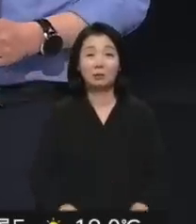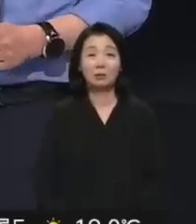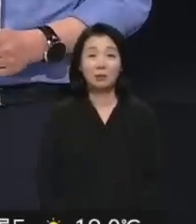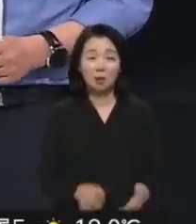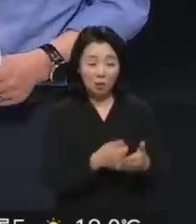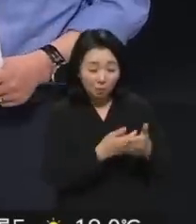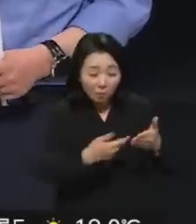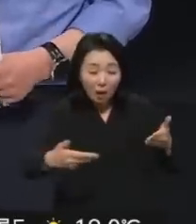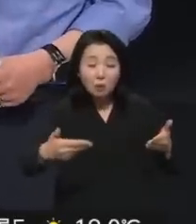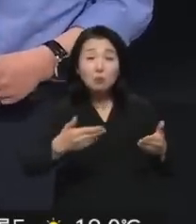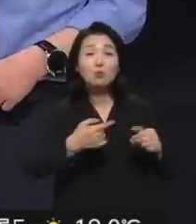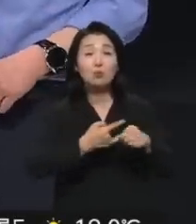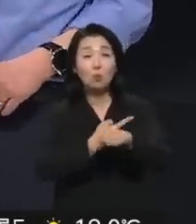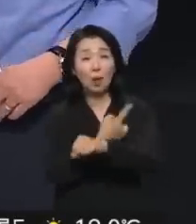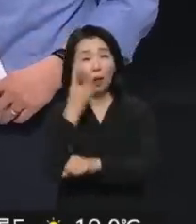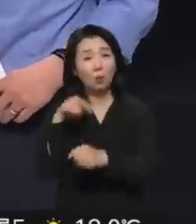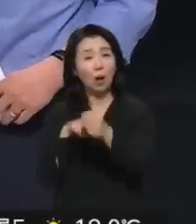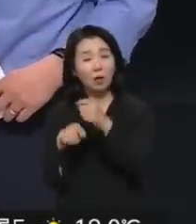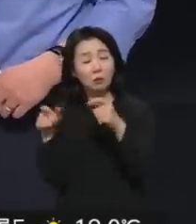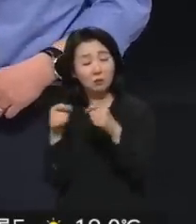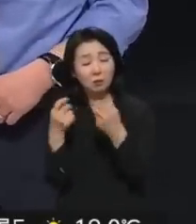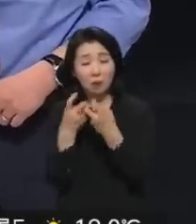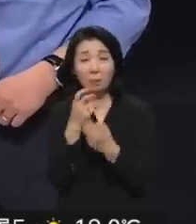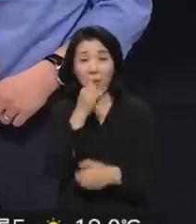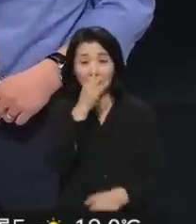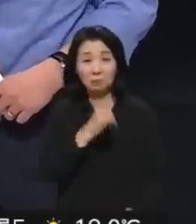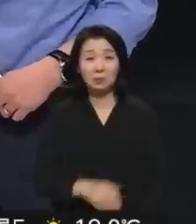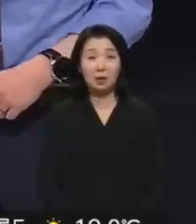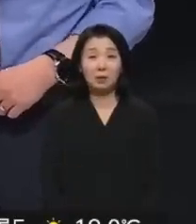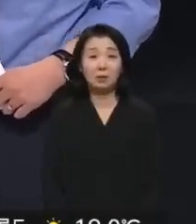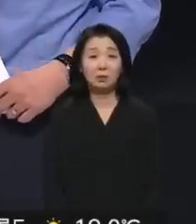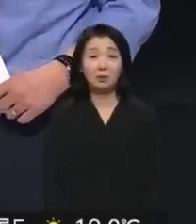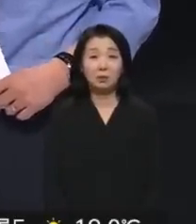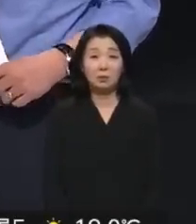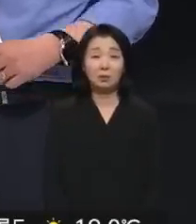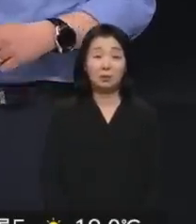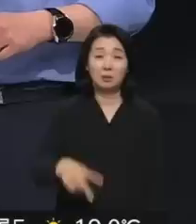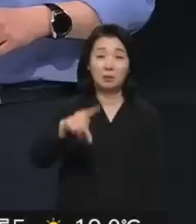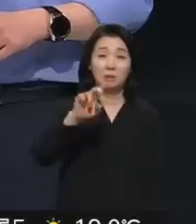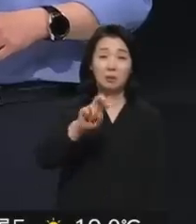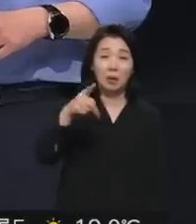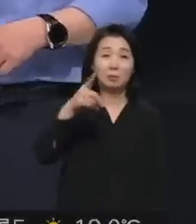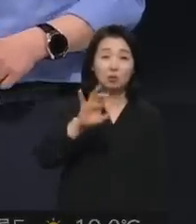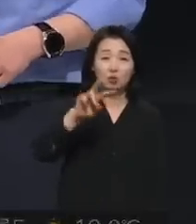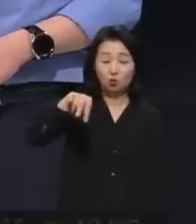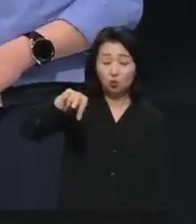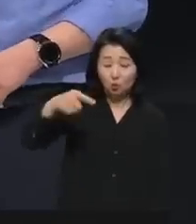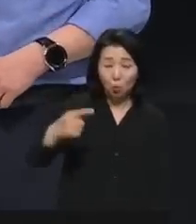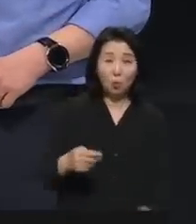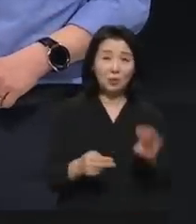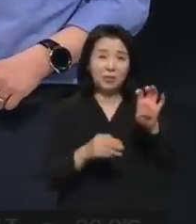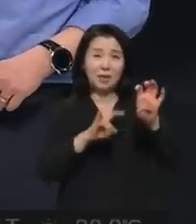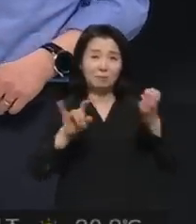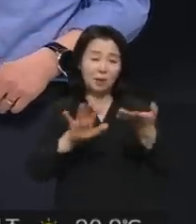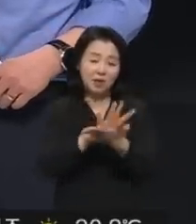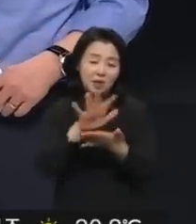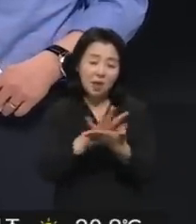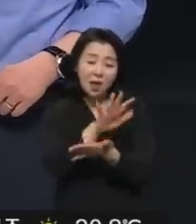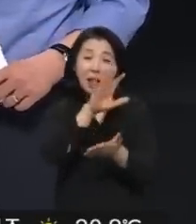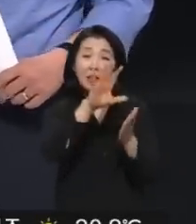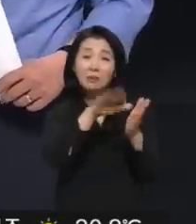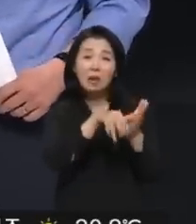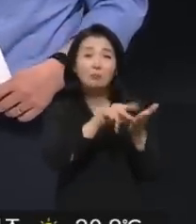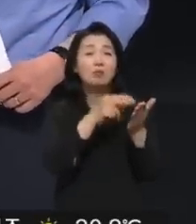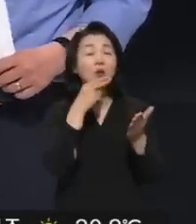방류 외에도 과학적 접근법이 있습니다. 삼중수소 농도를 40배로 희석하면 아무 문제가